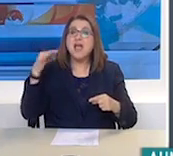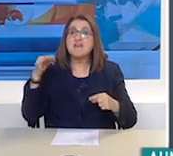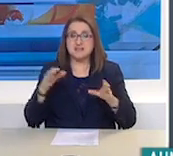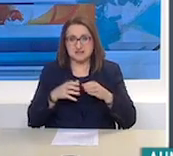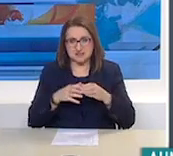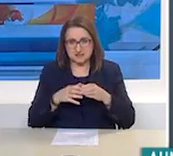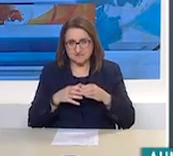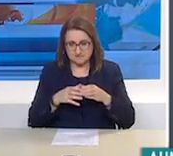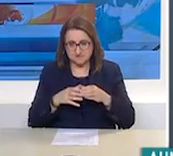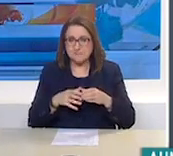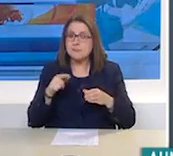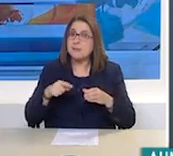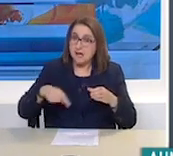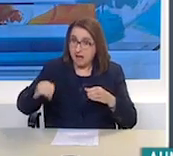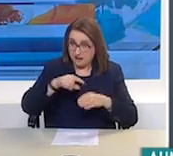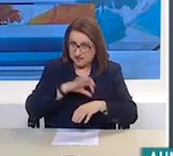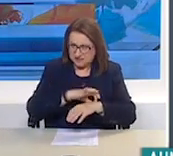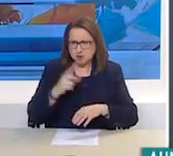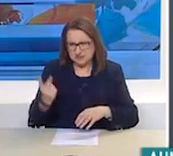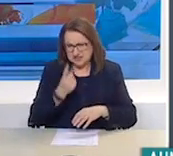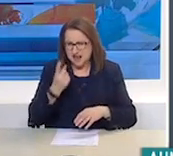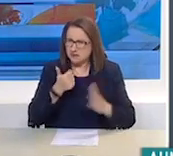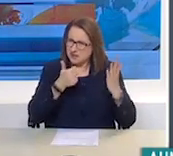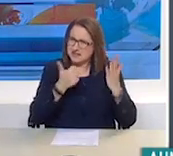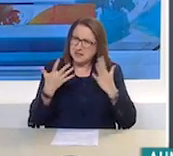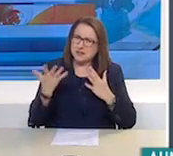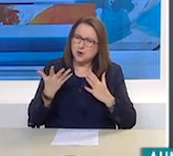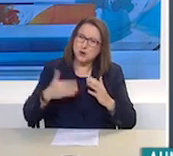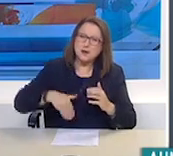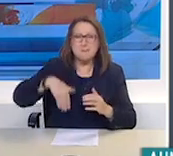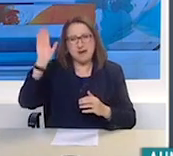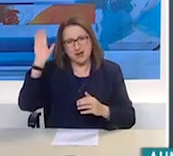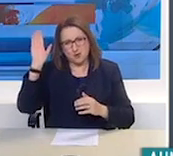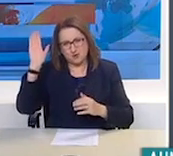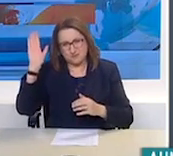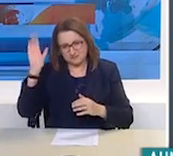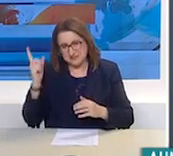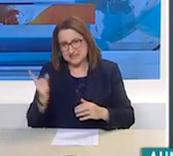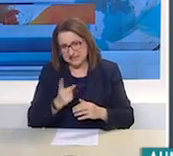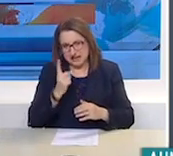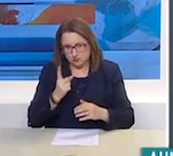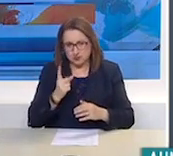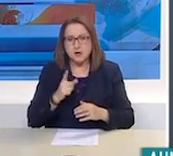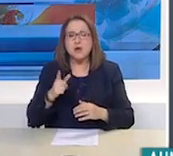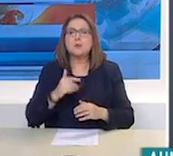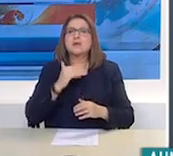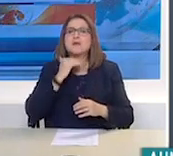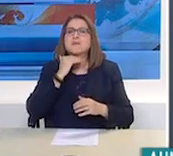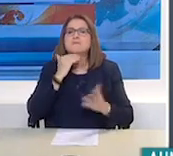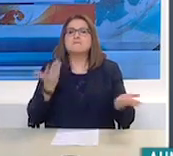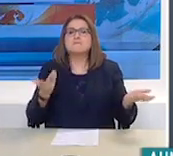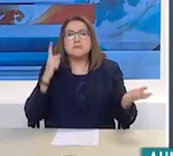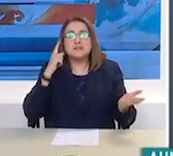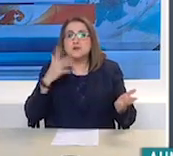συχνότερες στις ηλικίες από 65 ετών και άνω, οπότε δεν είναι καθόλου εύκολο να πει κανείς με απόλυτη βεβαιότητα ότι πραγματικά είναι αληθείς